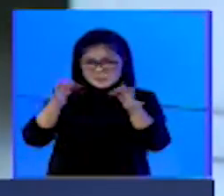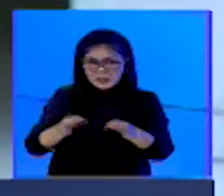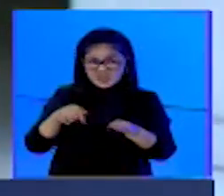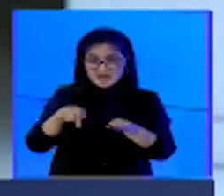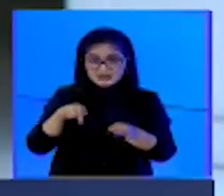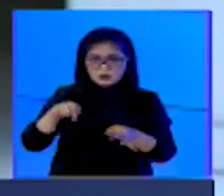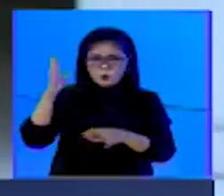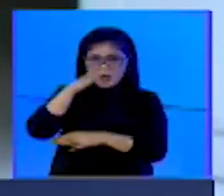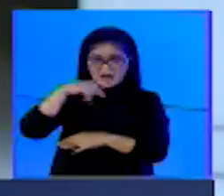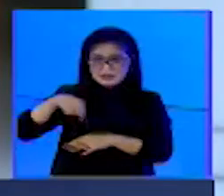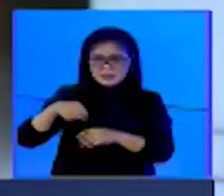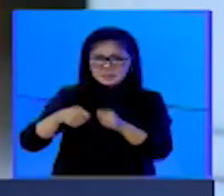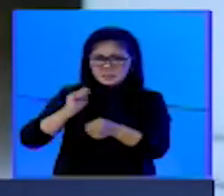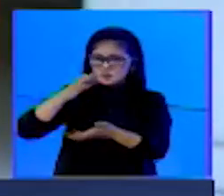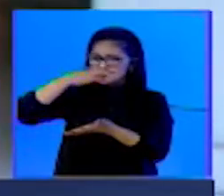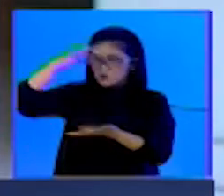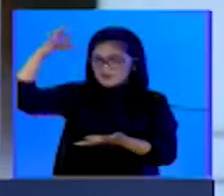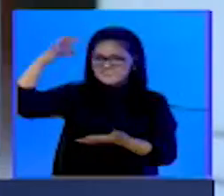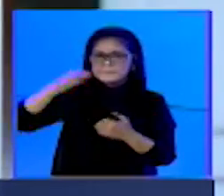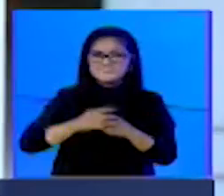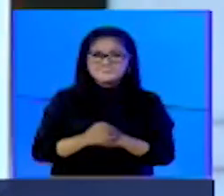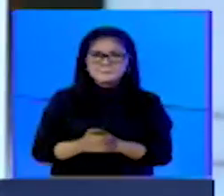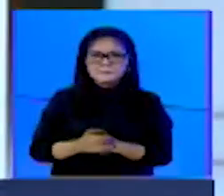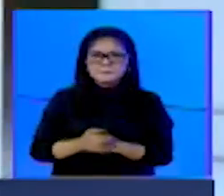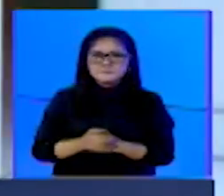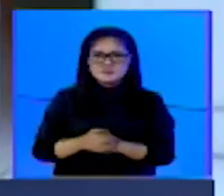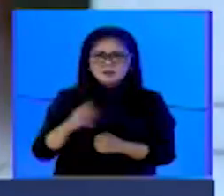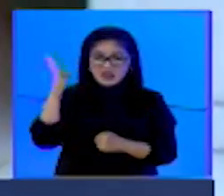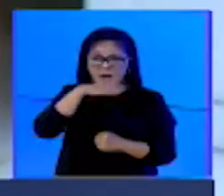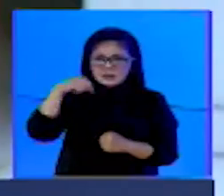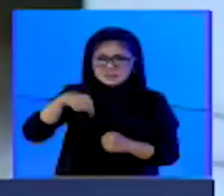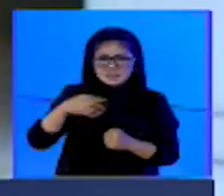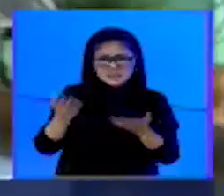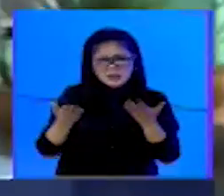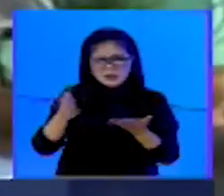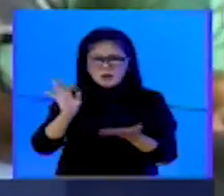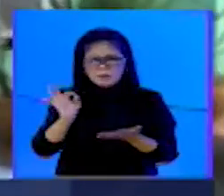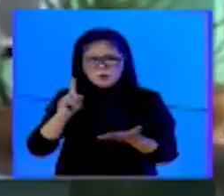swab. Ya, hari ini yang tersisa itu ada 72.